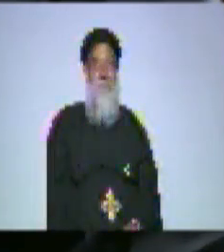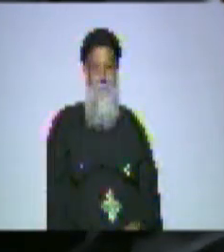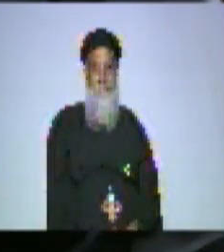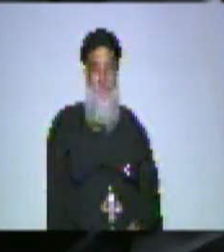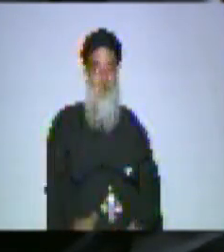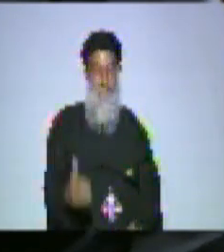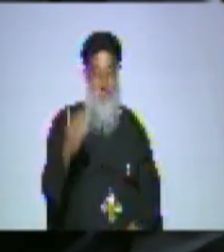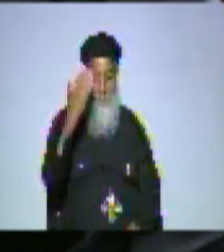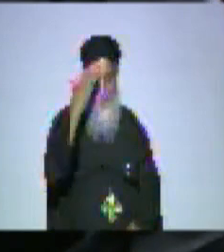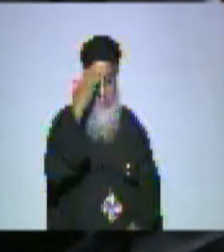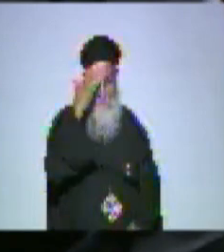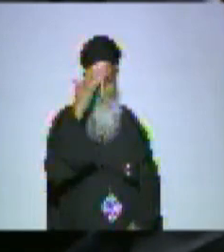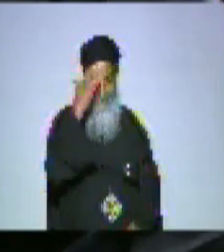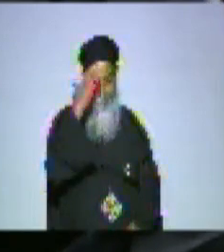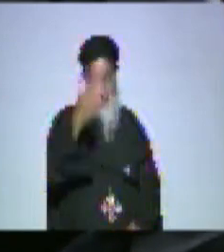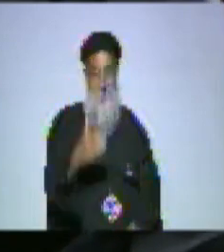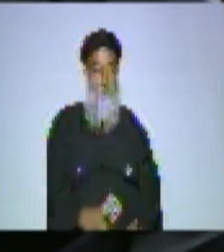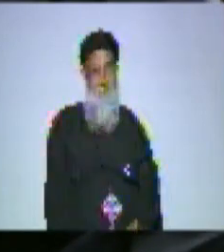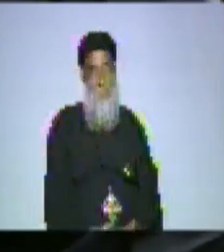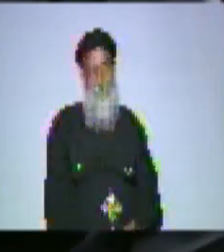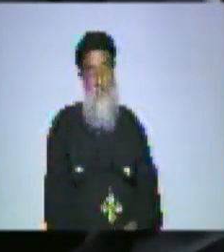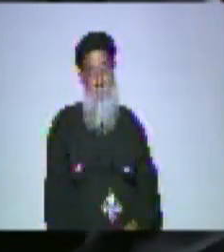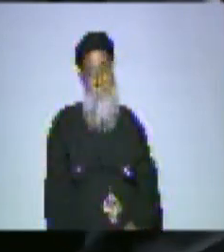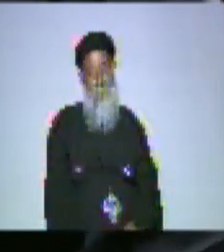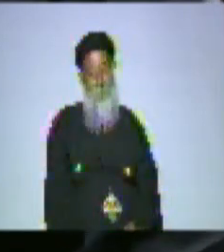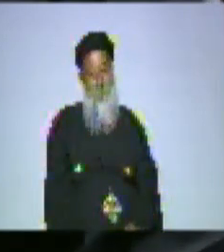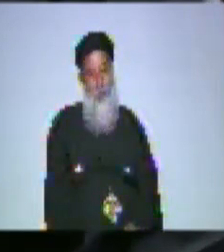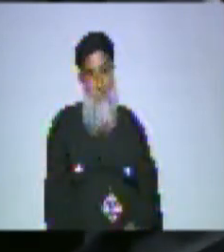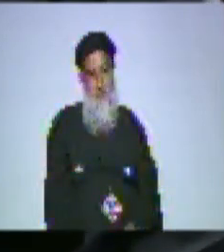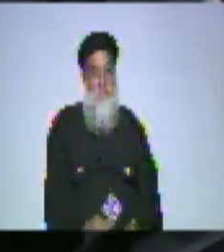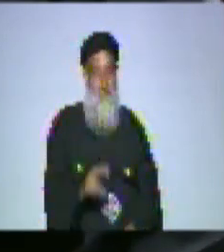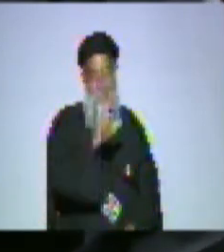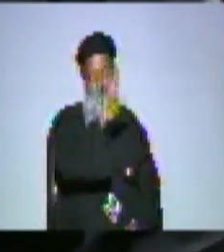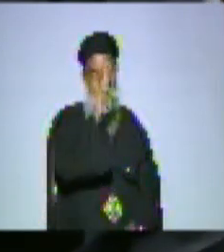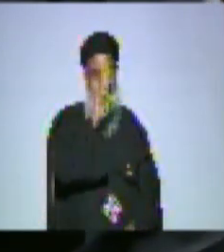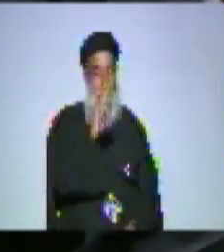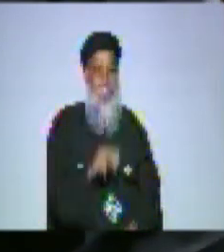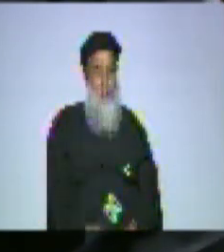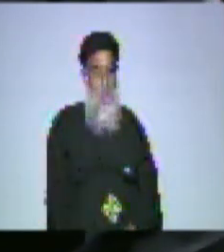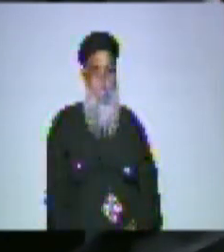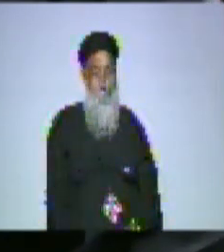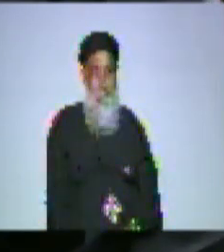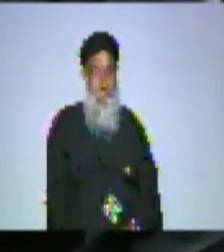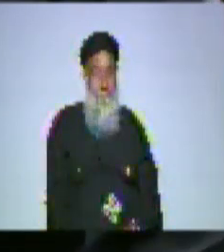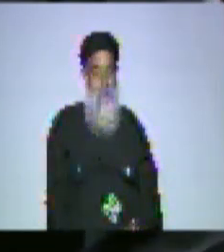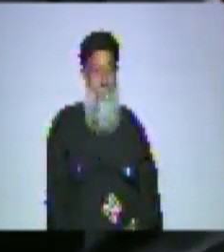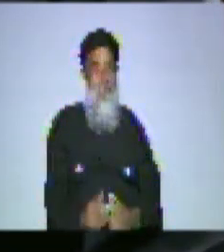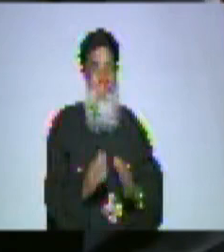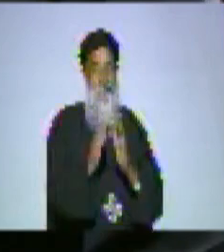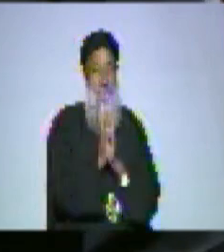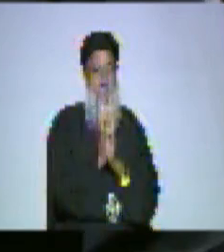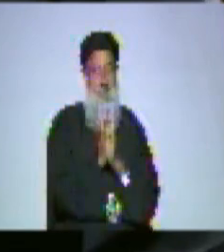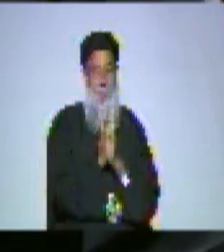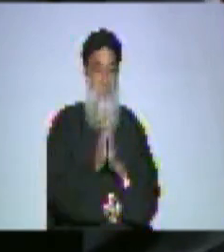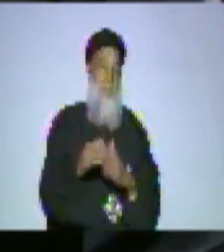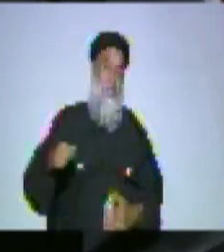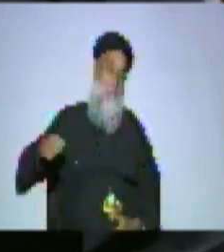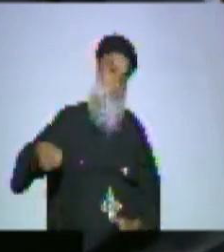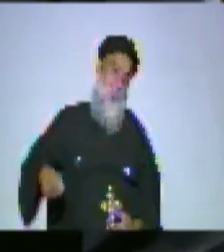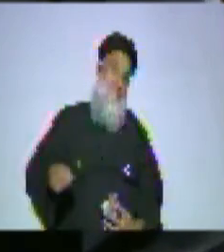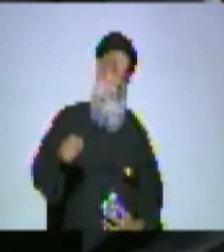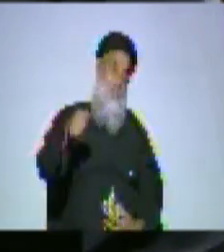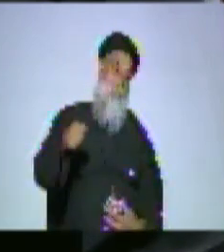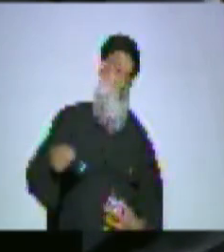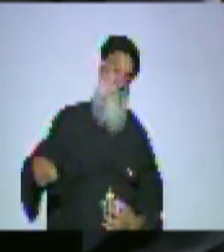معك سلام النعمه لو سمحت سيدنا انا في القواشي ما باخدش القداس